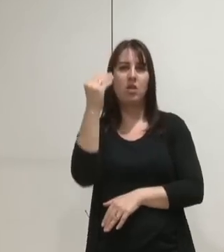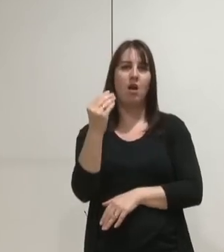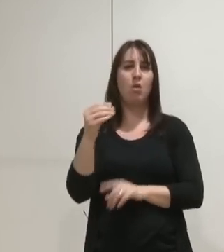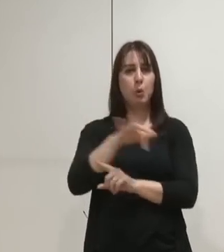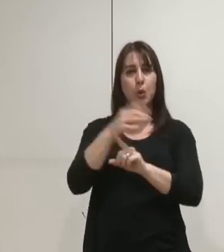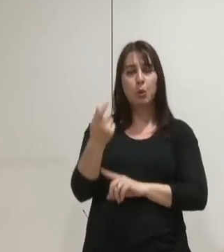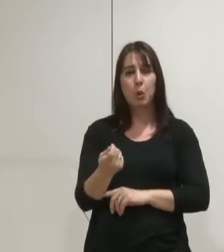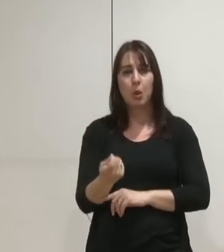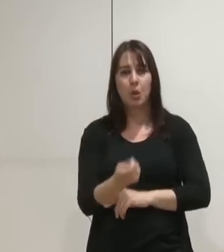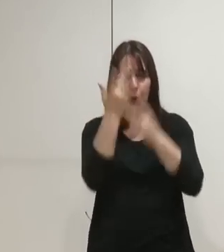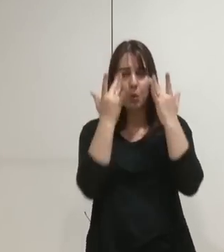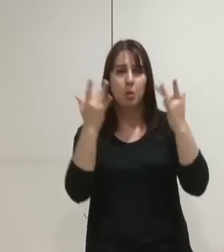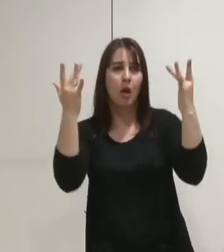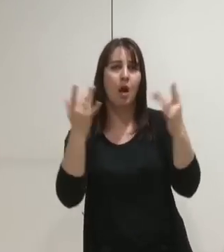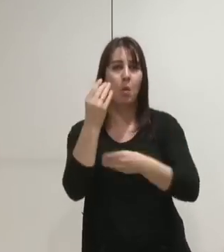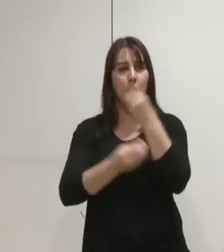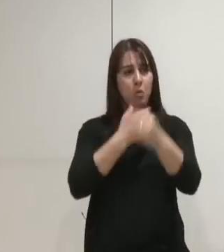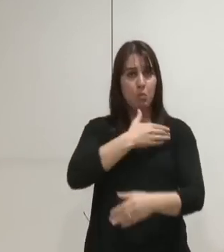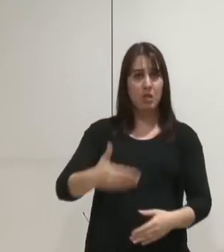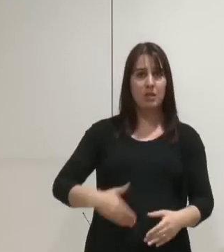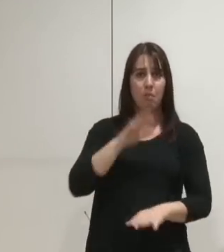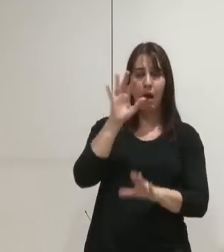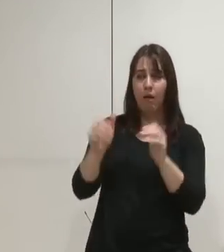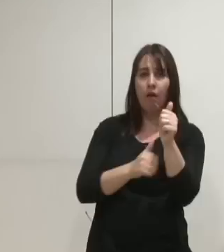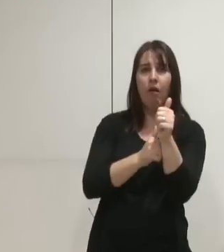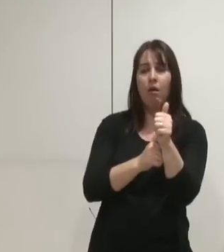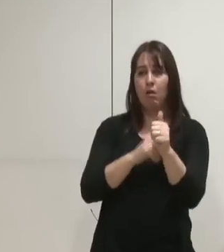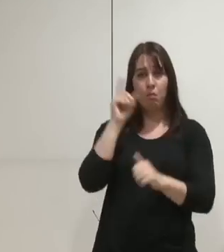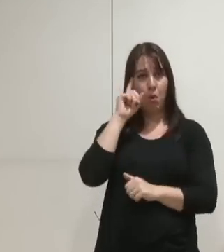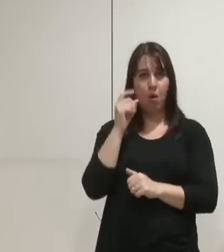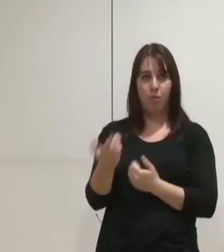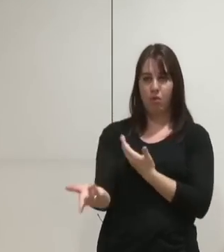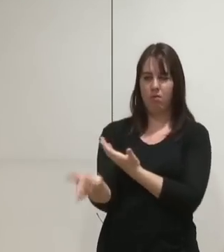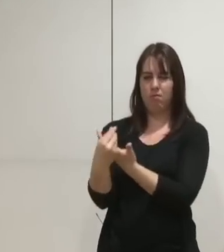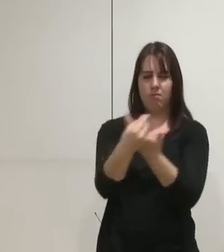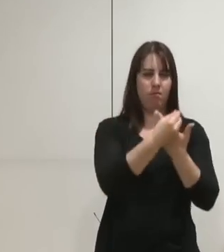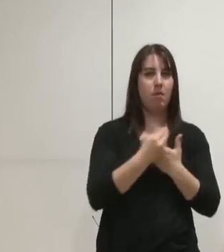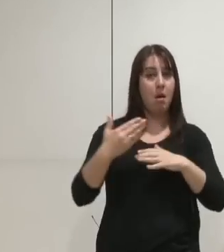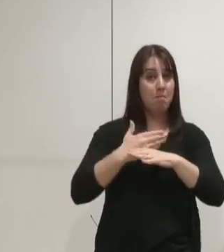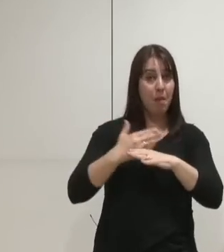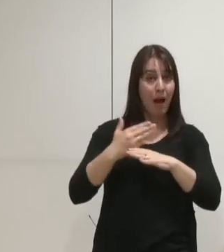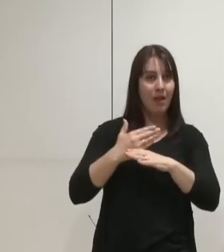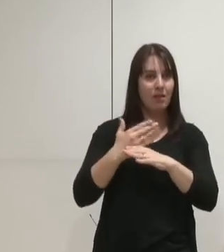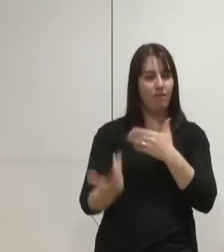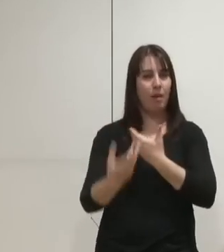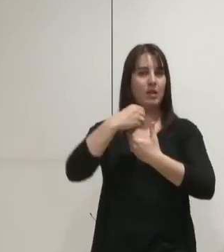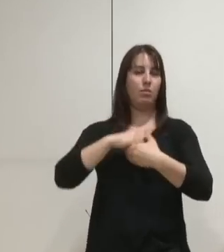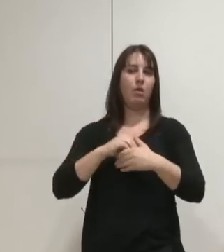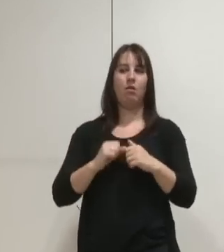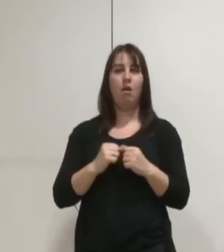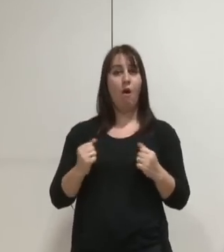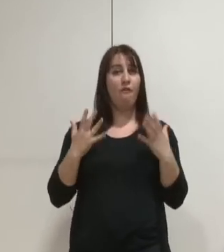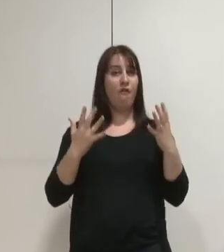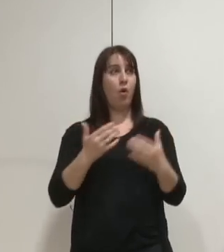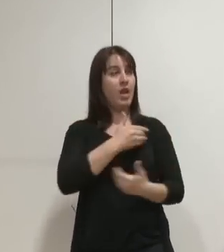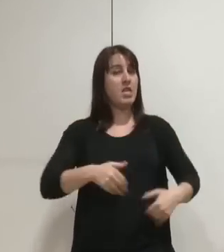personnel municipal afin de les solliciter à participer au préparatif volontaire commis d'office de dernièrees